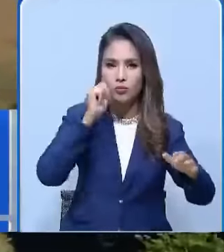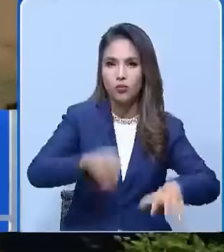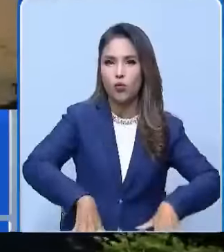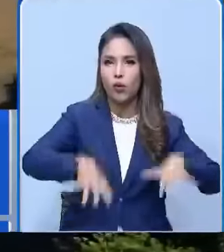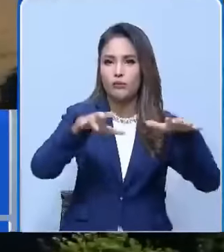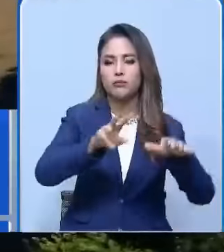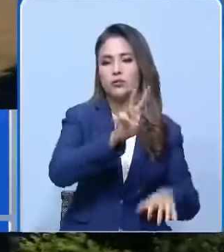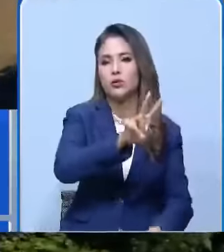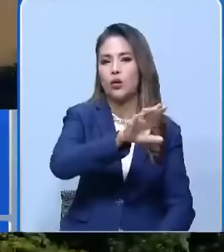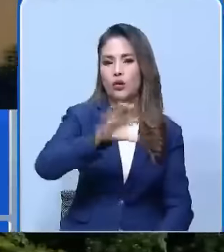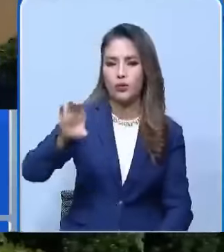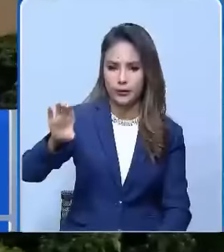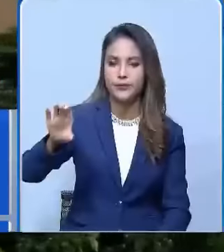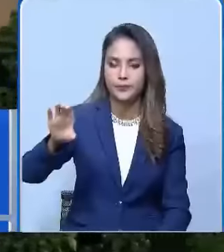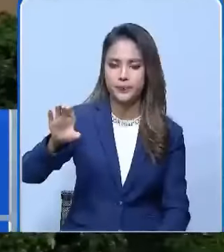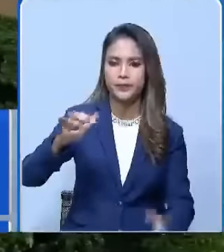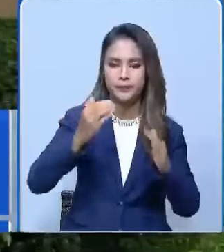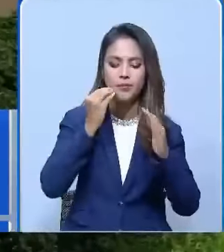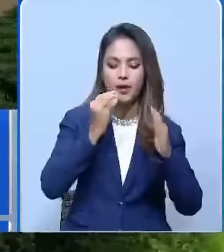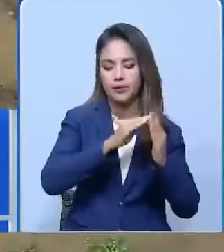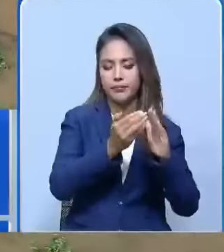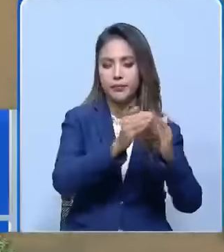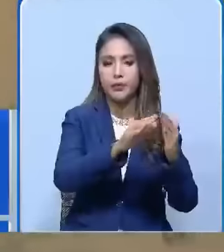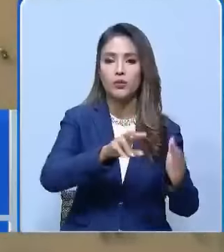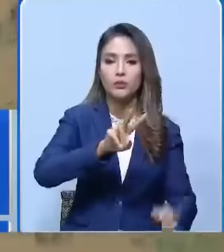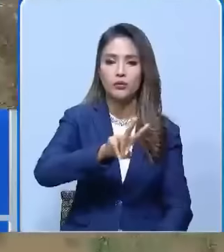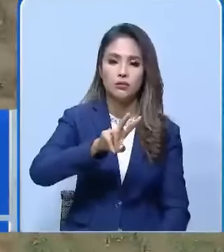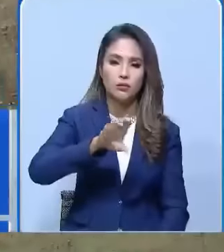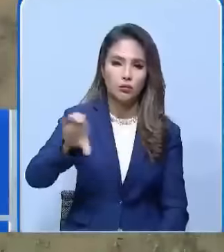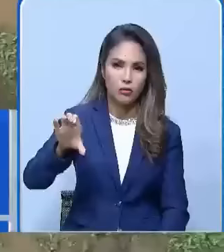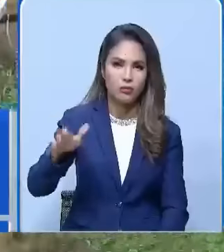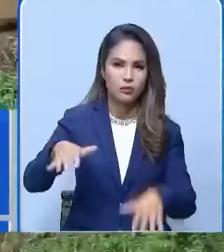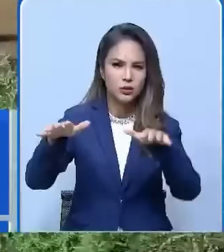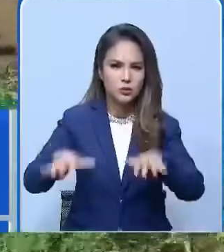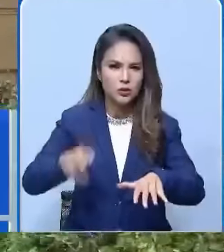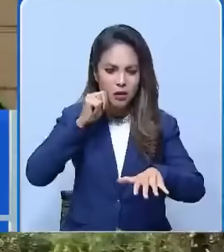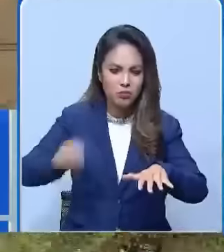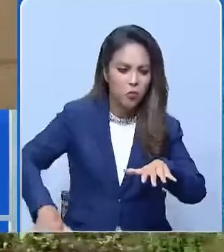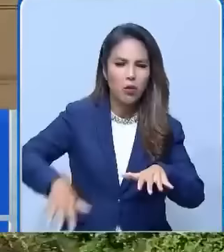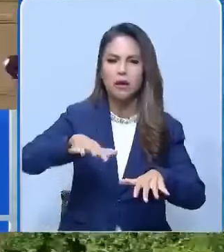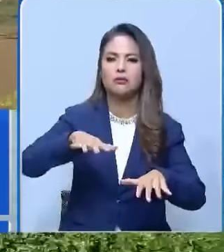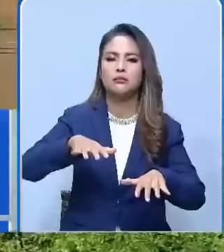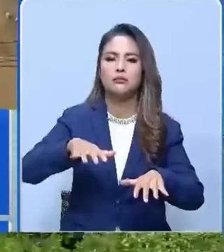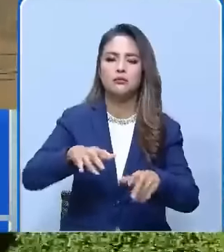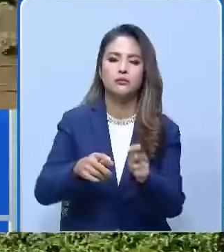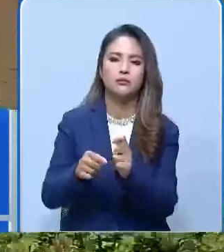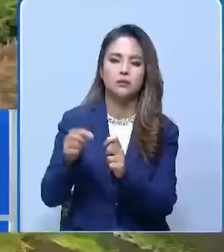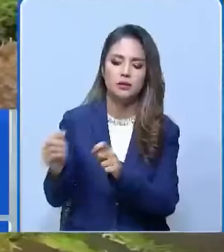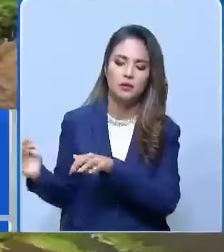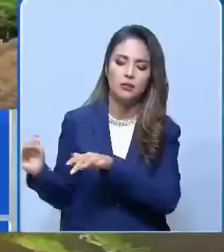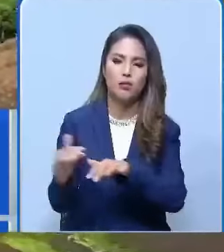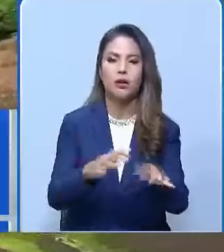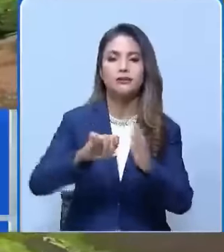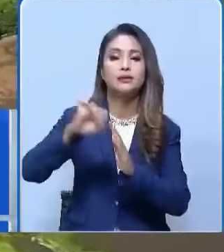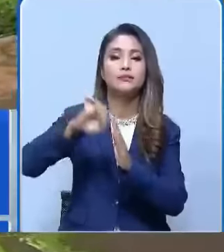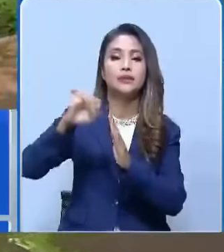คาเรือนเพราะบริเวณนี้เป็นที่ลุ่มต่ำนะครับโดยน้ำที่เข้าท่วมในพื้นที่เป็นน้ำที่ไหลมาจากตำบลท่าวังตาลและน้ำในตัวเมืองเชียงใหม่นะ